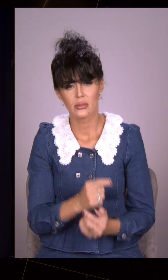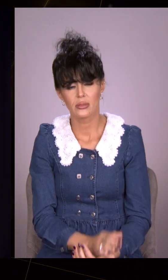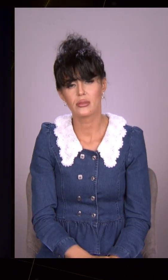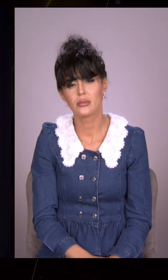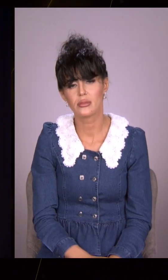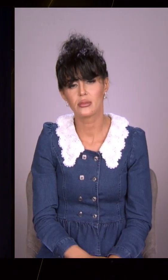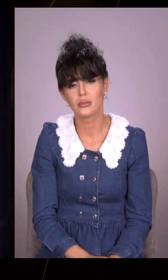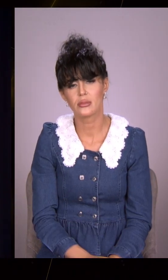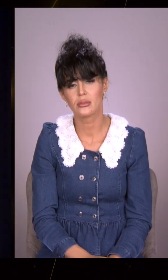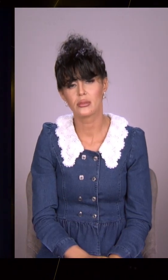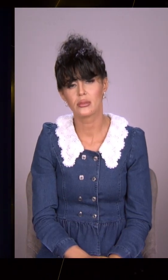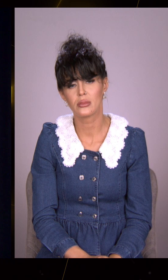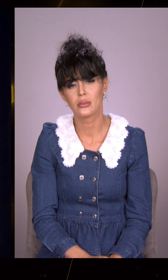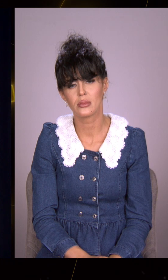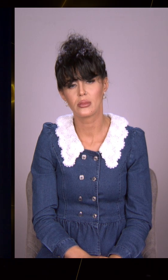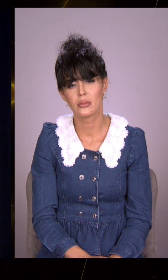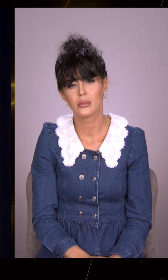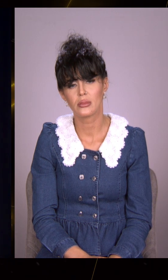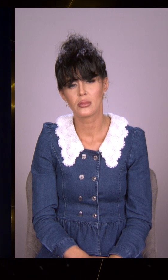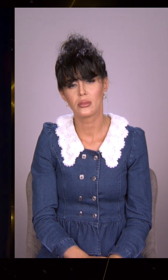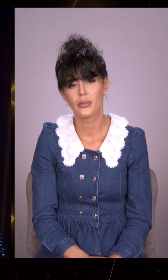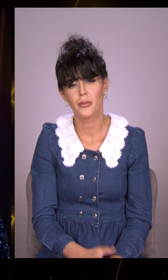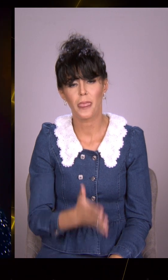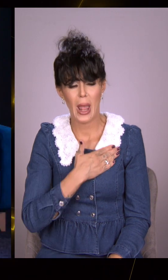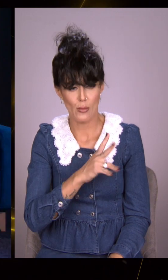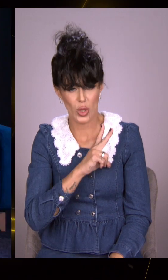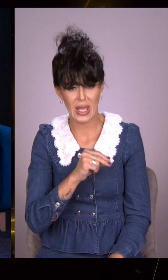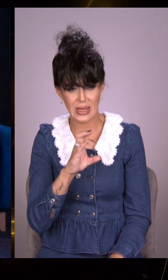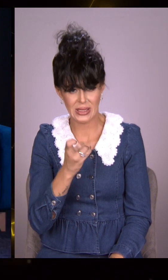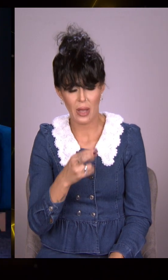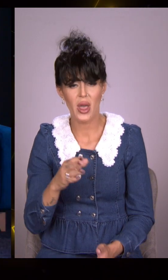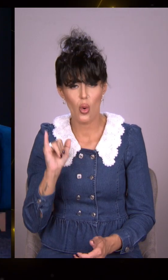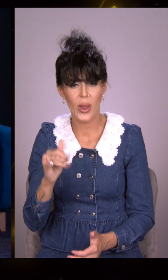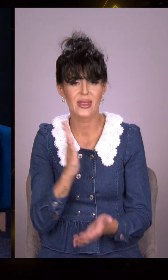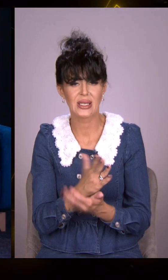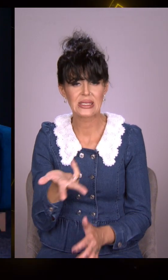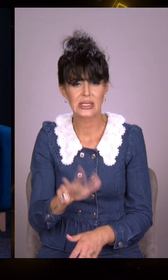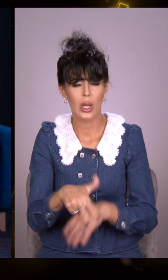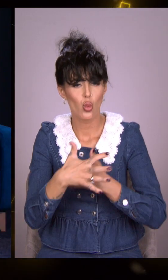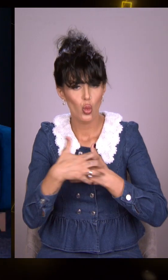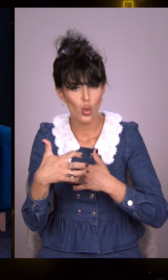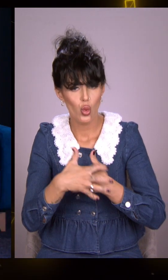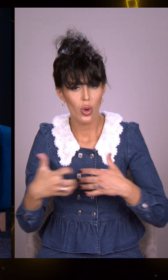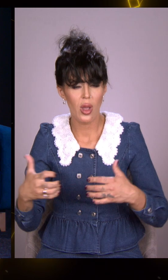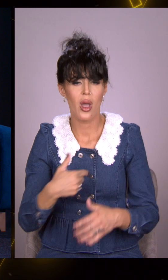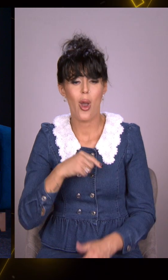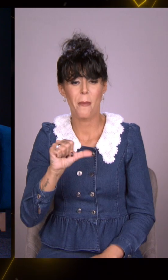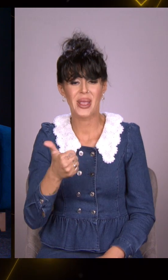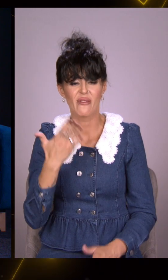Прийшла додому. В Настусі було 3 коти. Вони й зараз є. Коли ми зайшли в хату перший